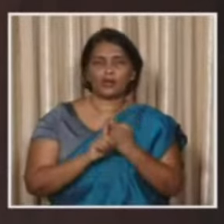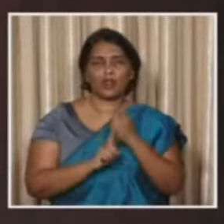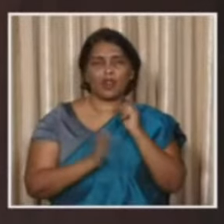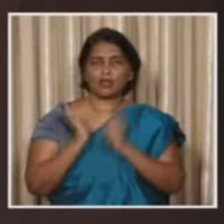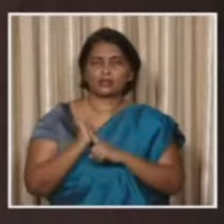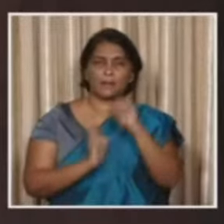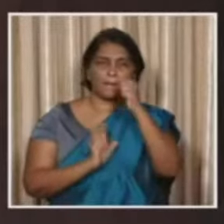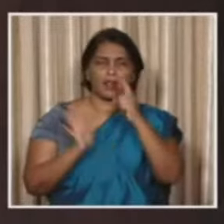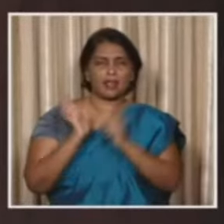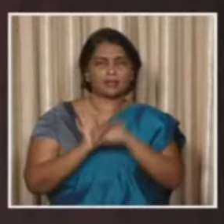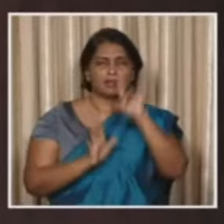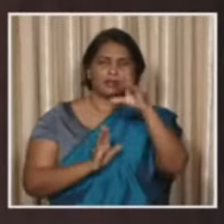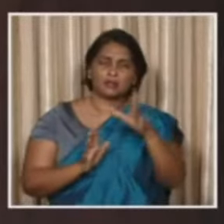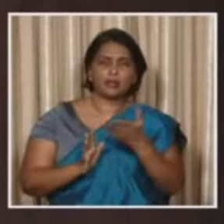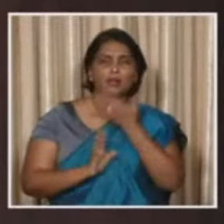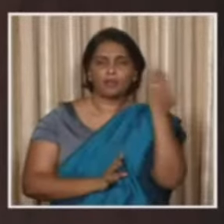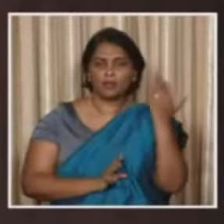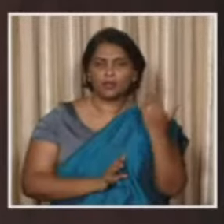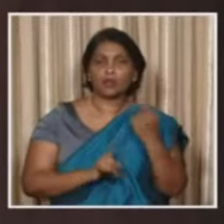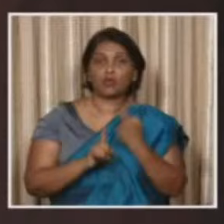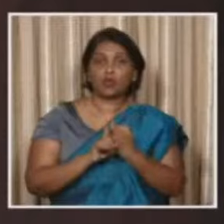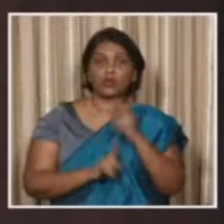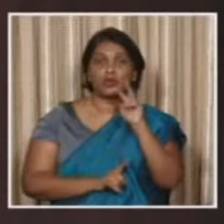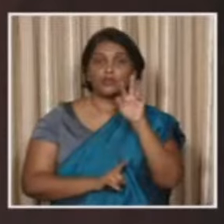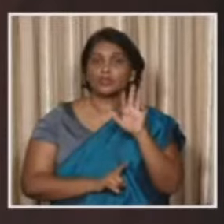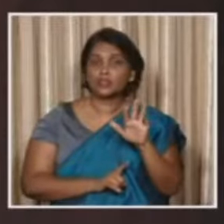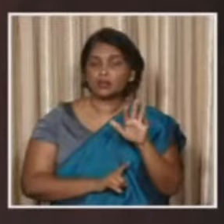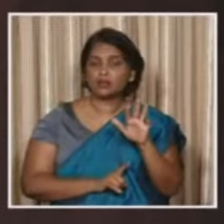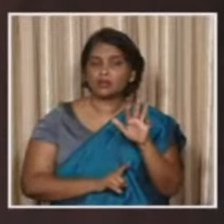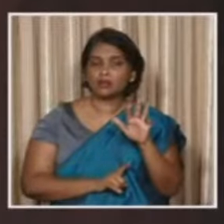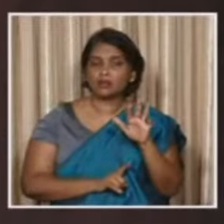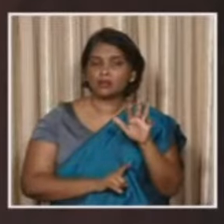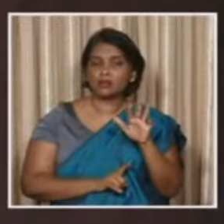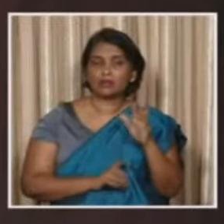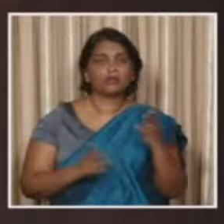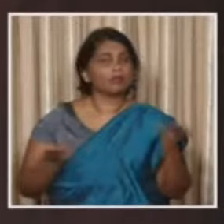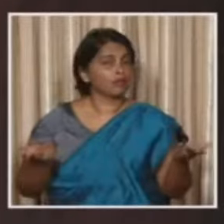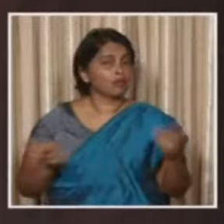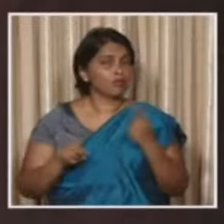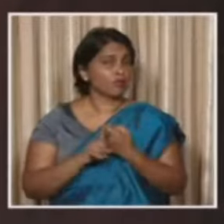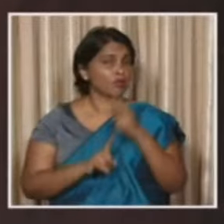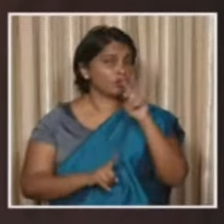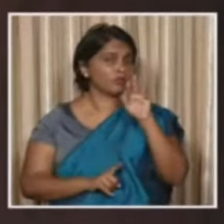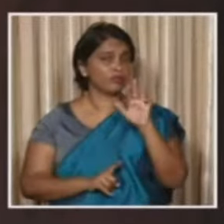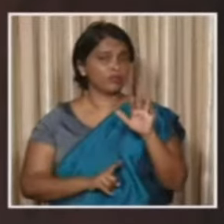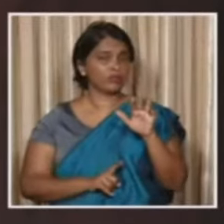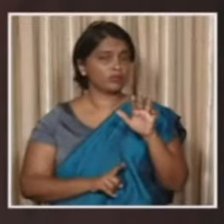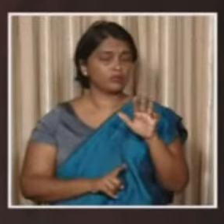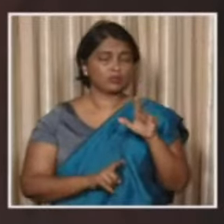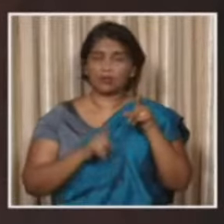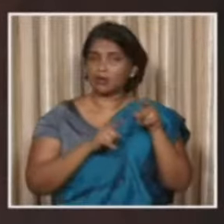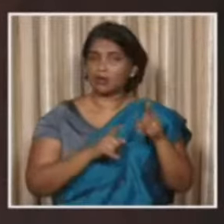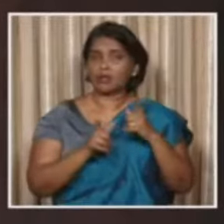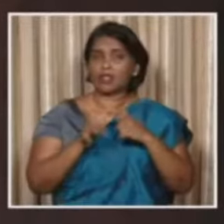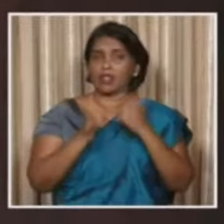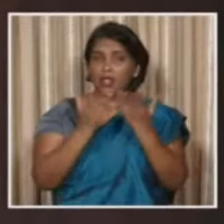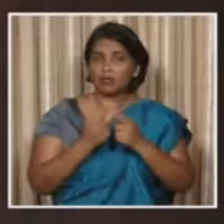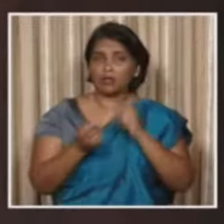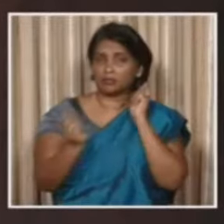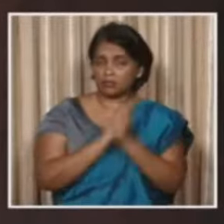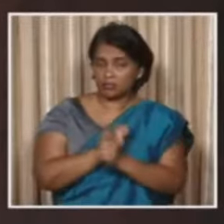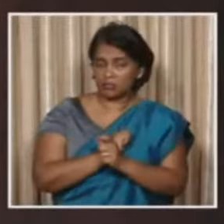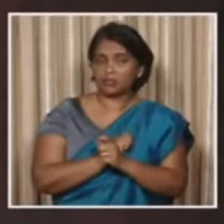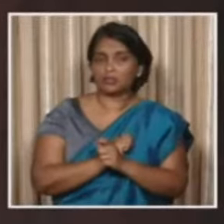50කින් 60කින් 100කින් මේක කරන්න පුළුවන්. කෝටි 29ක්. එතන මේ කෝටි 29ක් මේ account සිස්ටම් එක වෙනස්